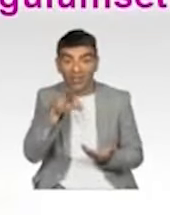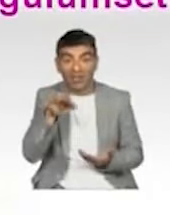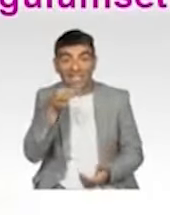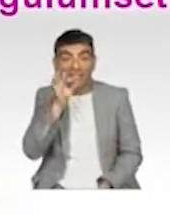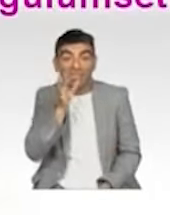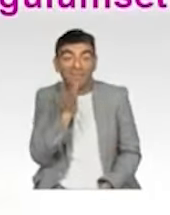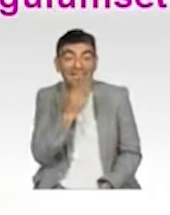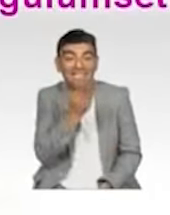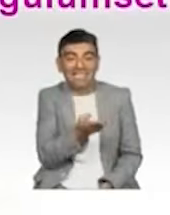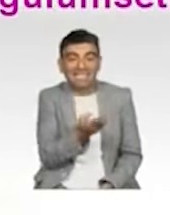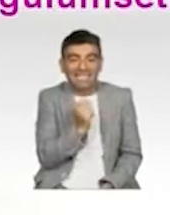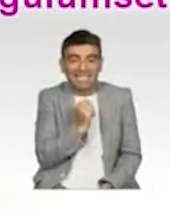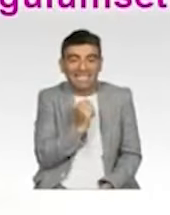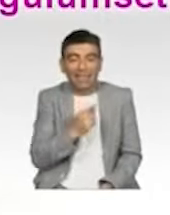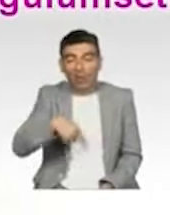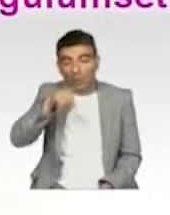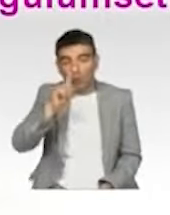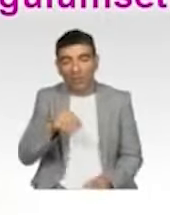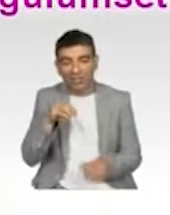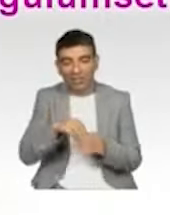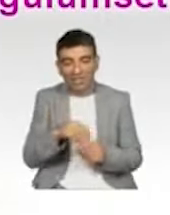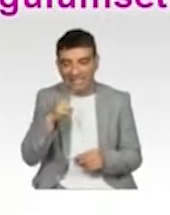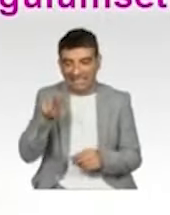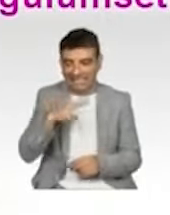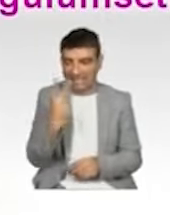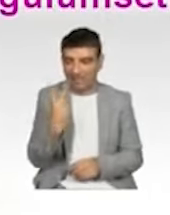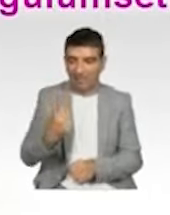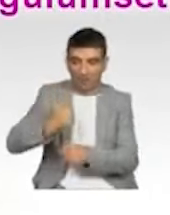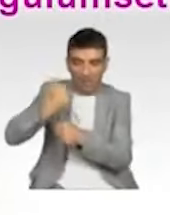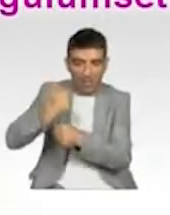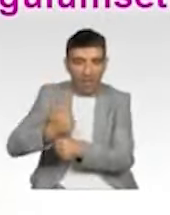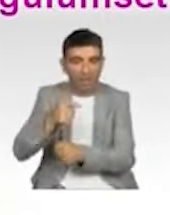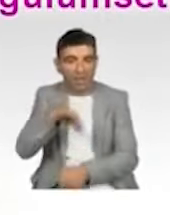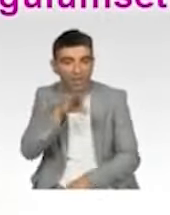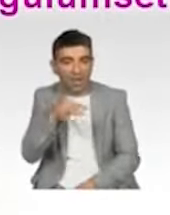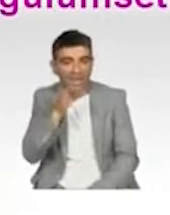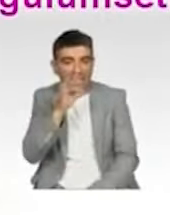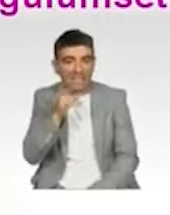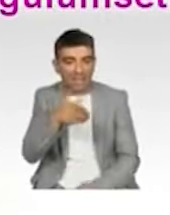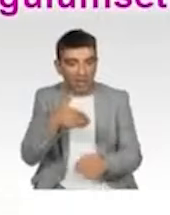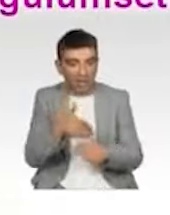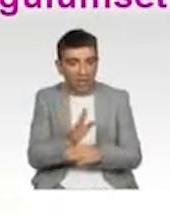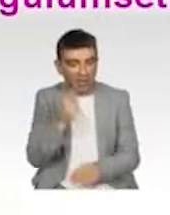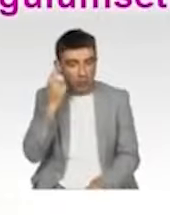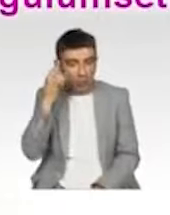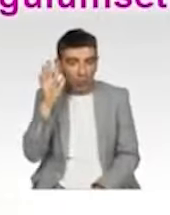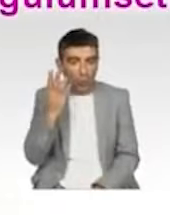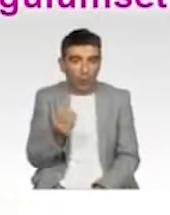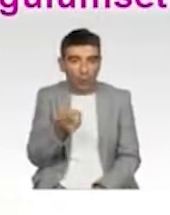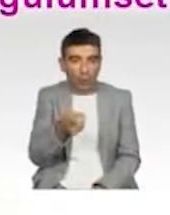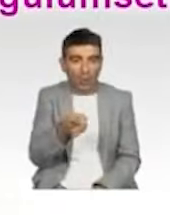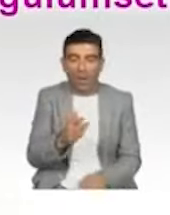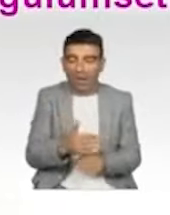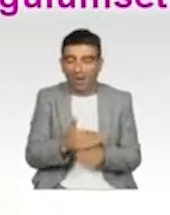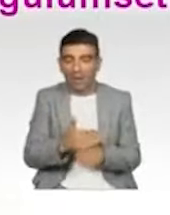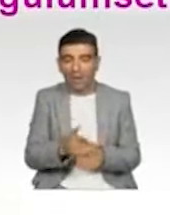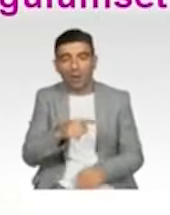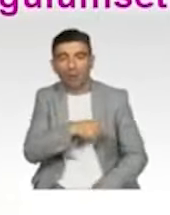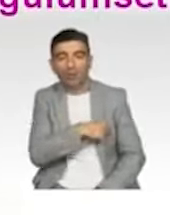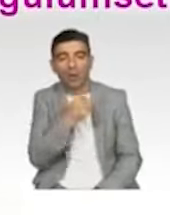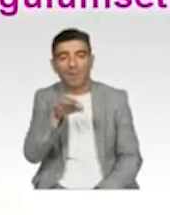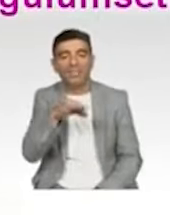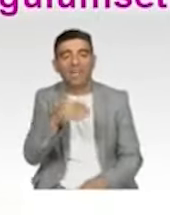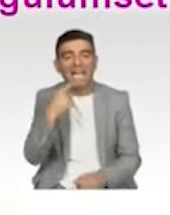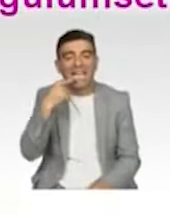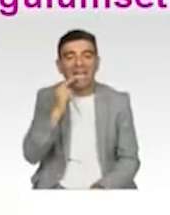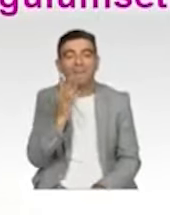ki diyorlar. Yani gün içerisinde 2 demlik çay içildiğini Türkiye'de söyleyince gerçekten şaşırıyorlar. Çünkü normalde çay demiri